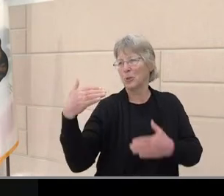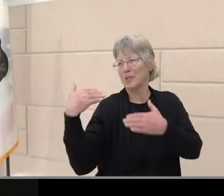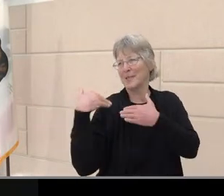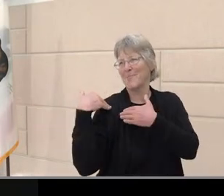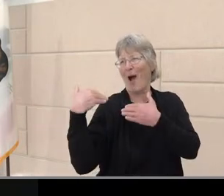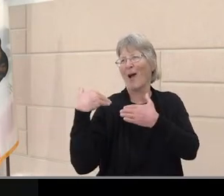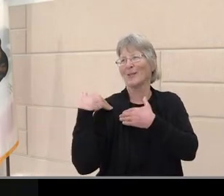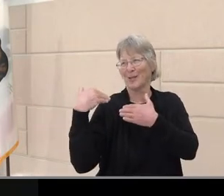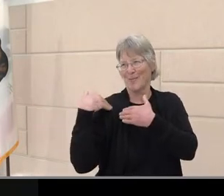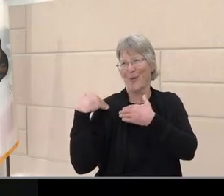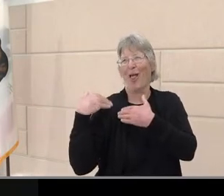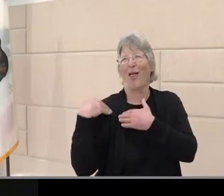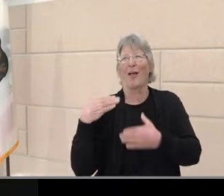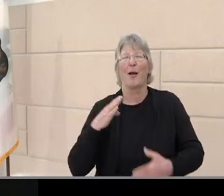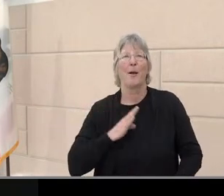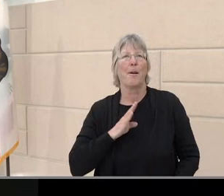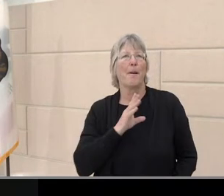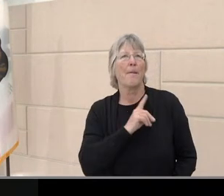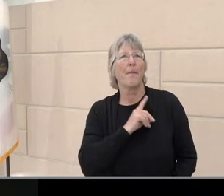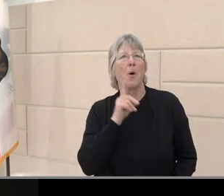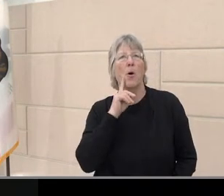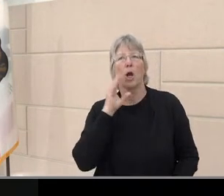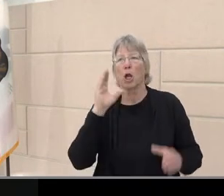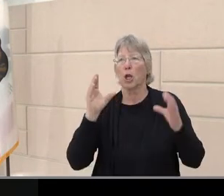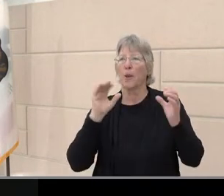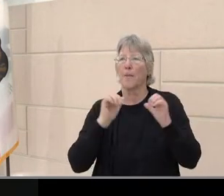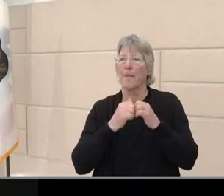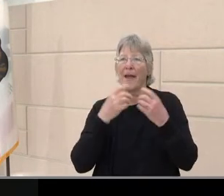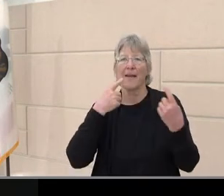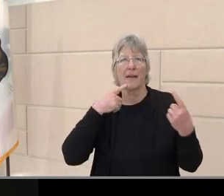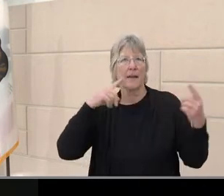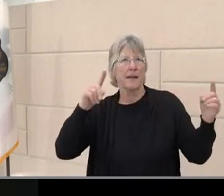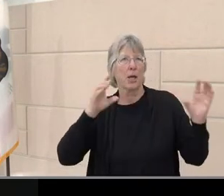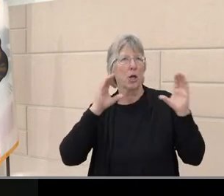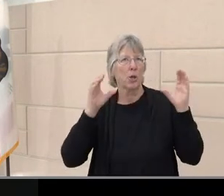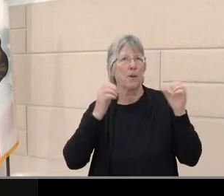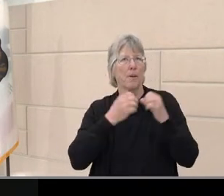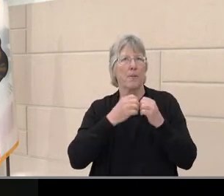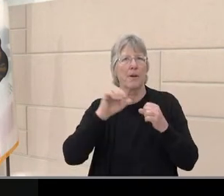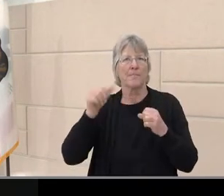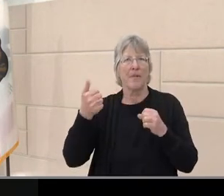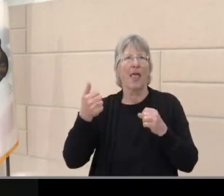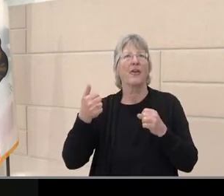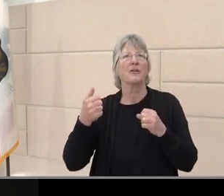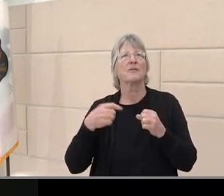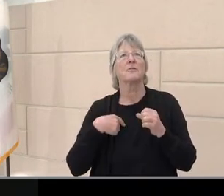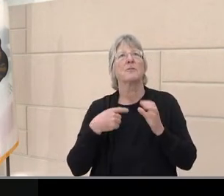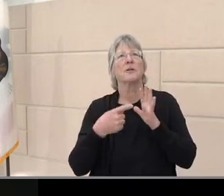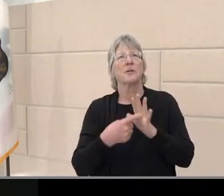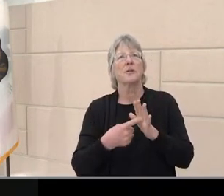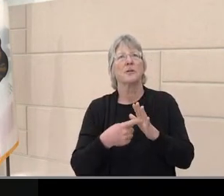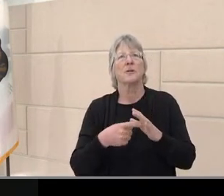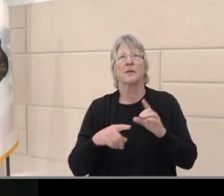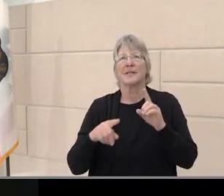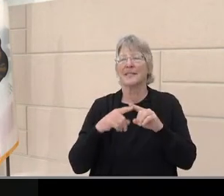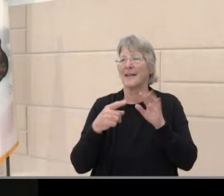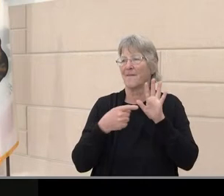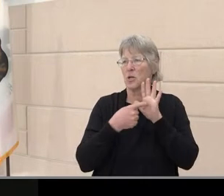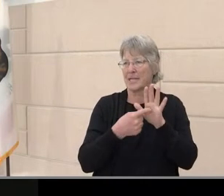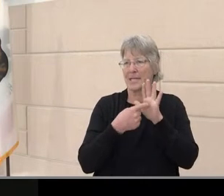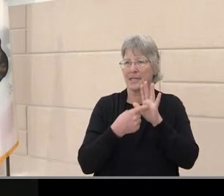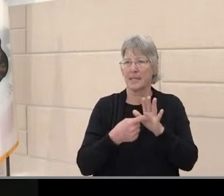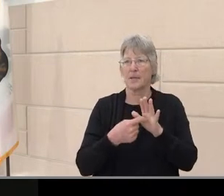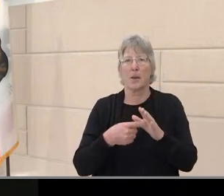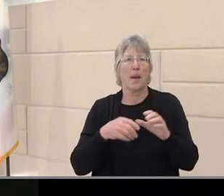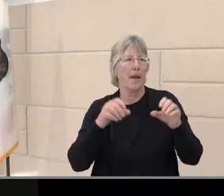ការផ្សព្វផ្សាយដំណឹងនៅក្នុងក្រសួងអប់រំ District Long Beach ដូច្នេះគឺថានេះគឺជាអនុ